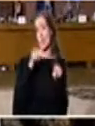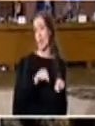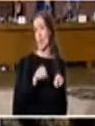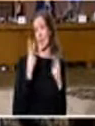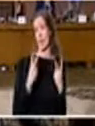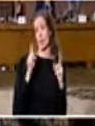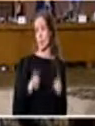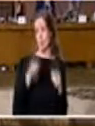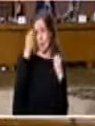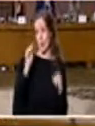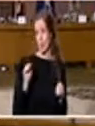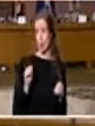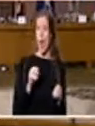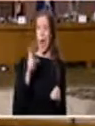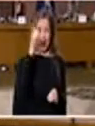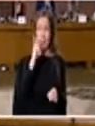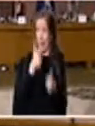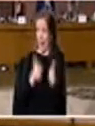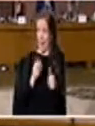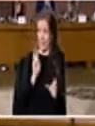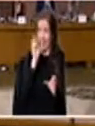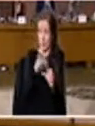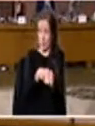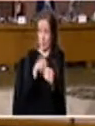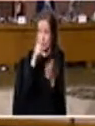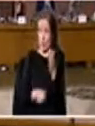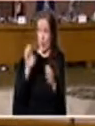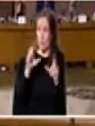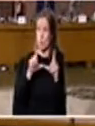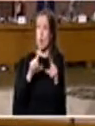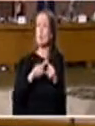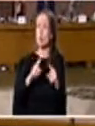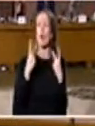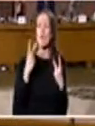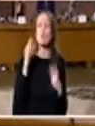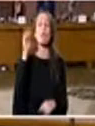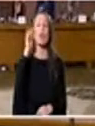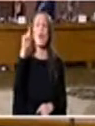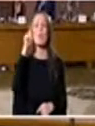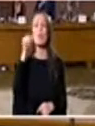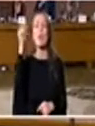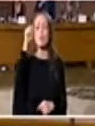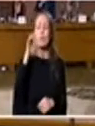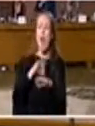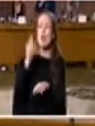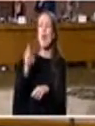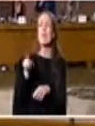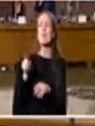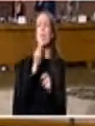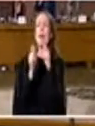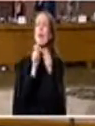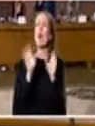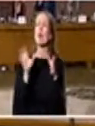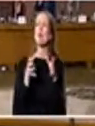unije. Srbija je kandidat za člana i zato je značajno da čujemo i mišljenje i iskustvo šefice pregovaračkog tima Srbije